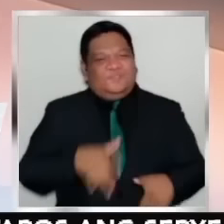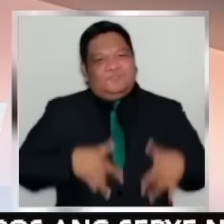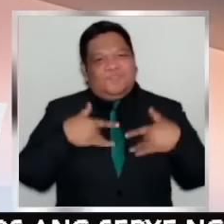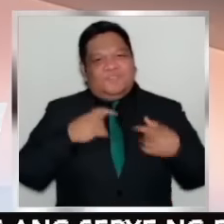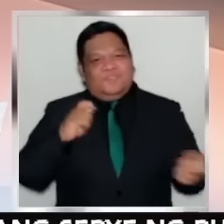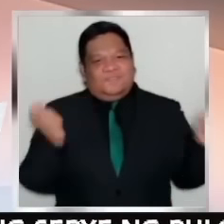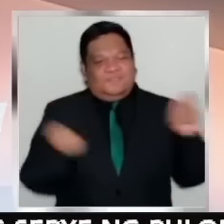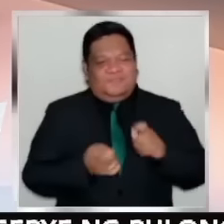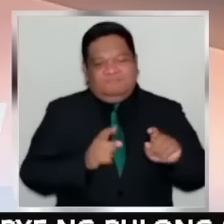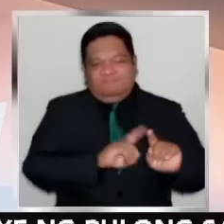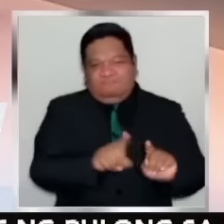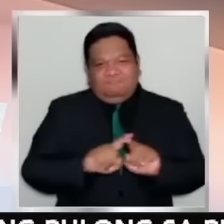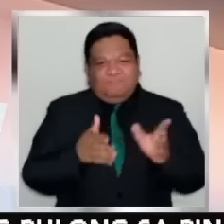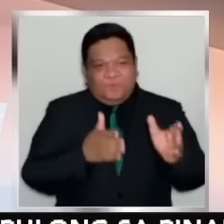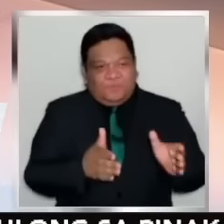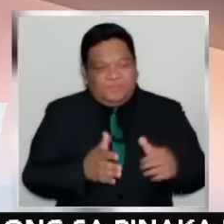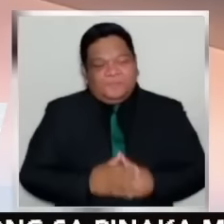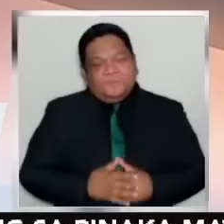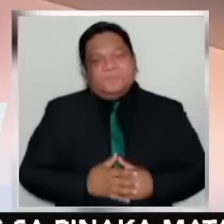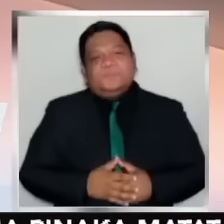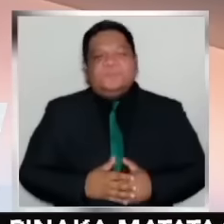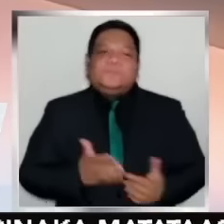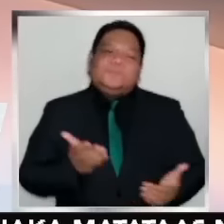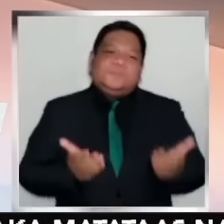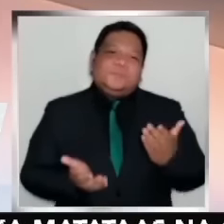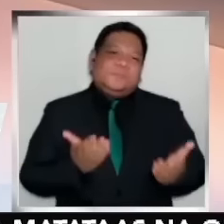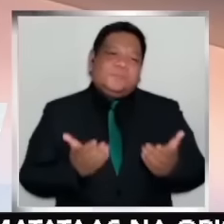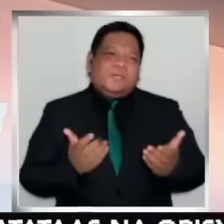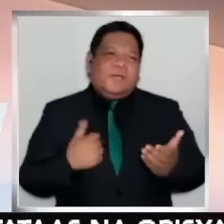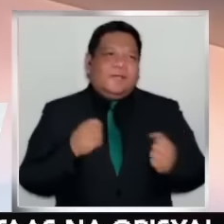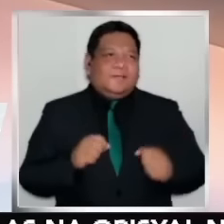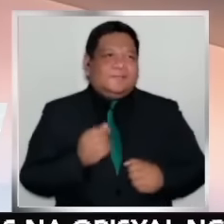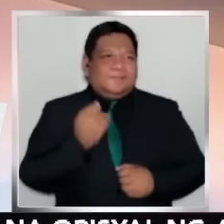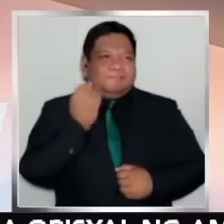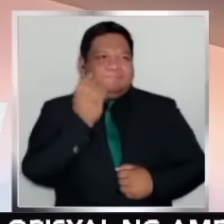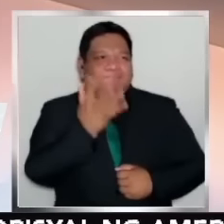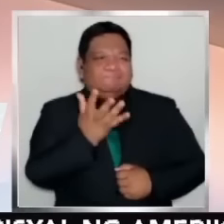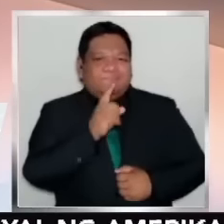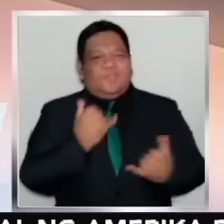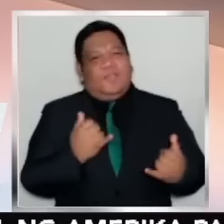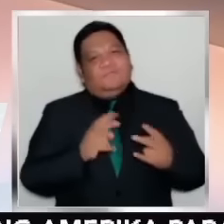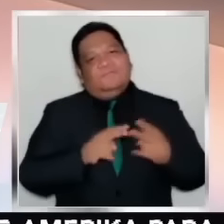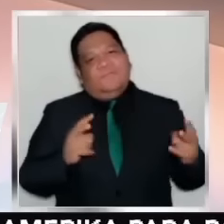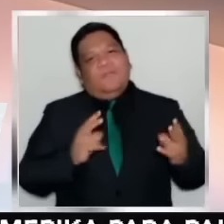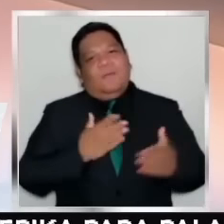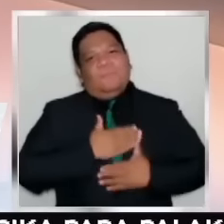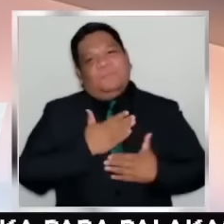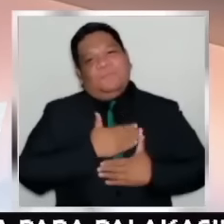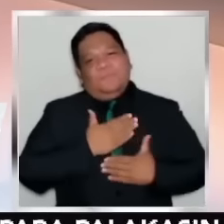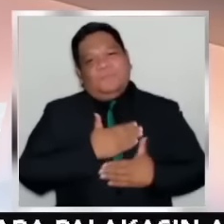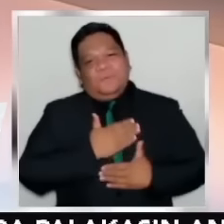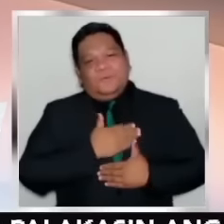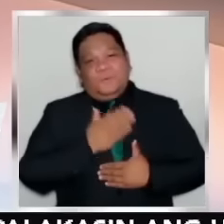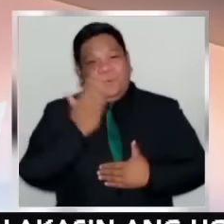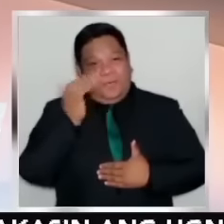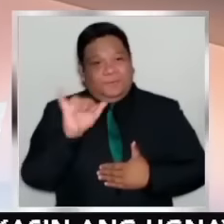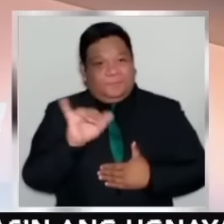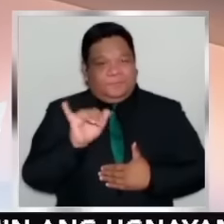And siguro, ang masasabi ko is right now I'm really happy. And that's also because of the people I've